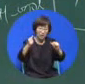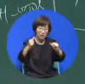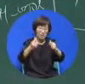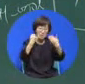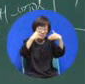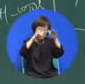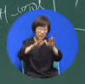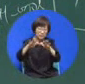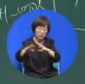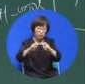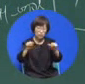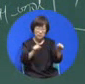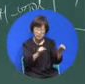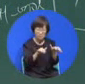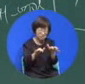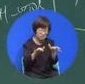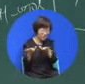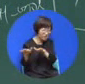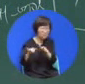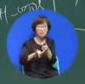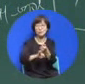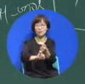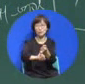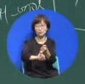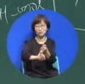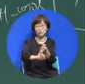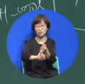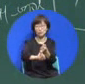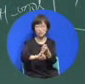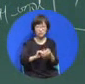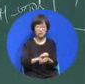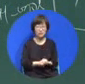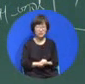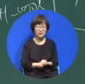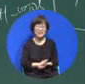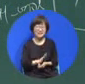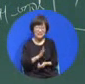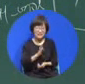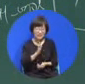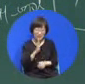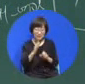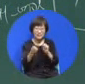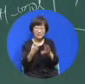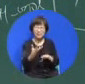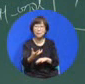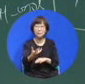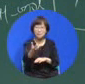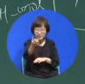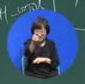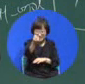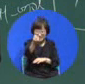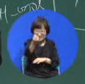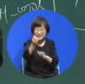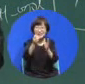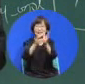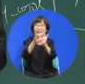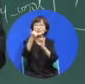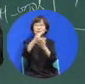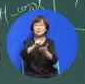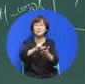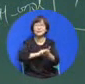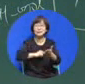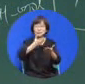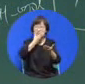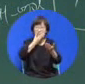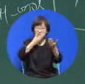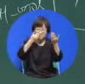sea and the dry land when you hold on to the covenant. 참 응답받는 여러분 되시기를 예수 이름으로 축원합니다. I bless you all in the name of the